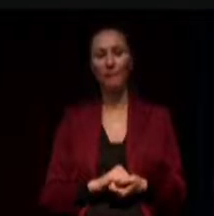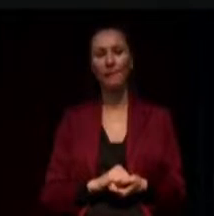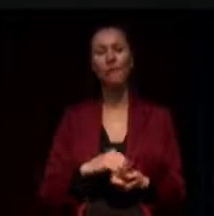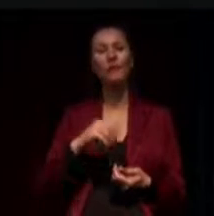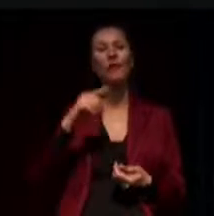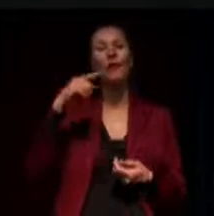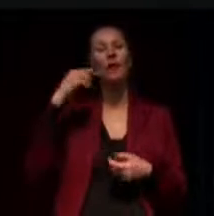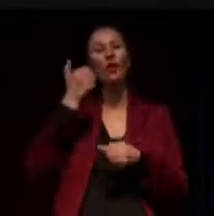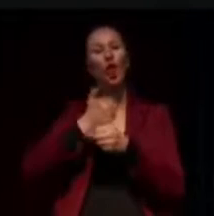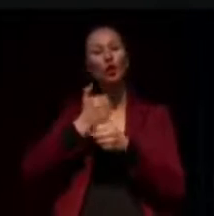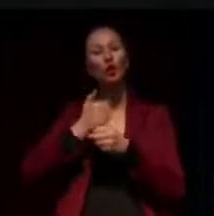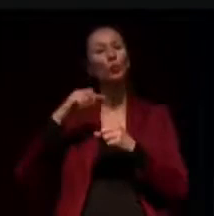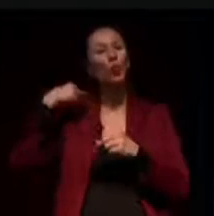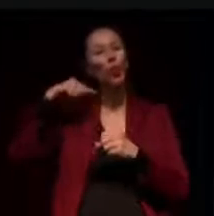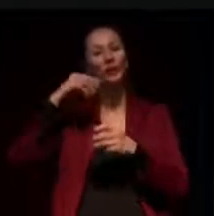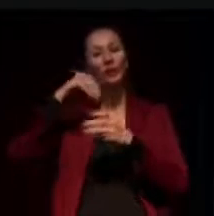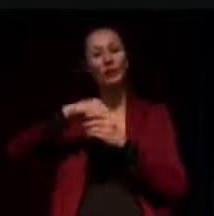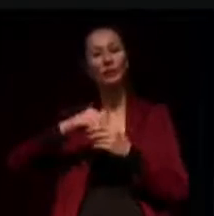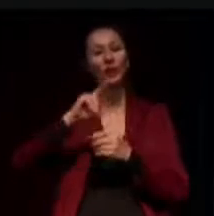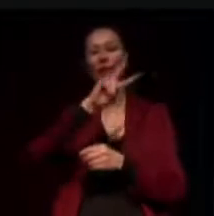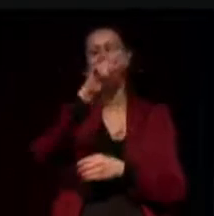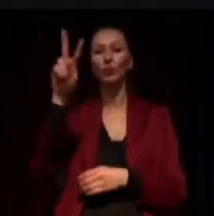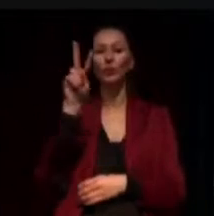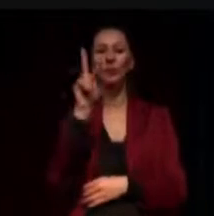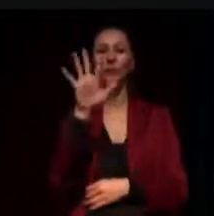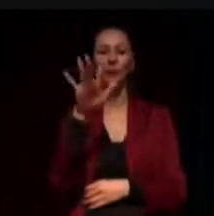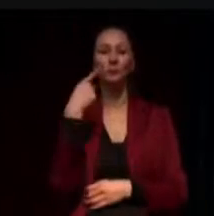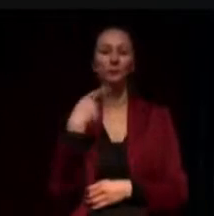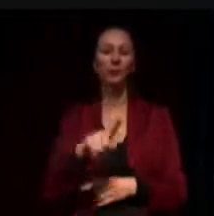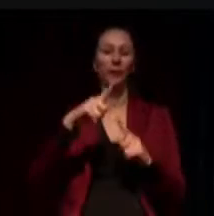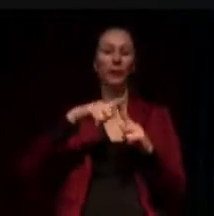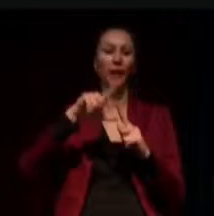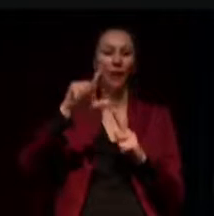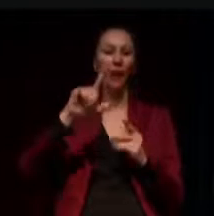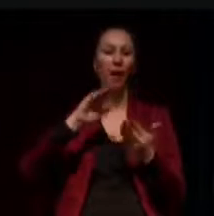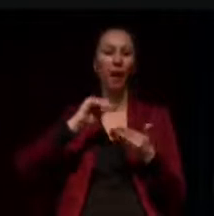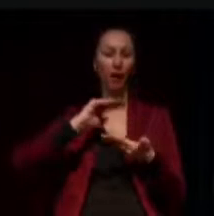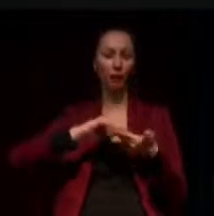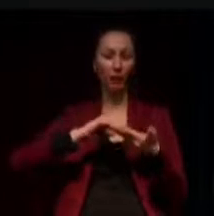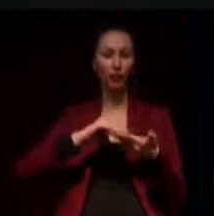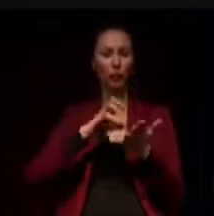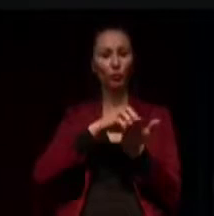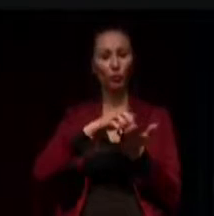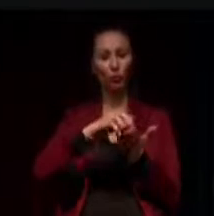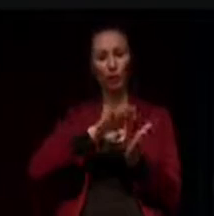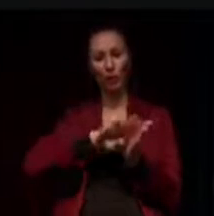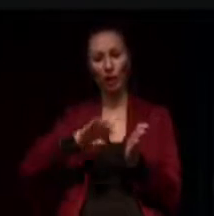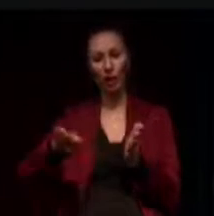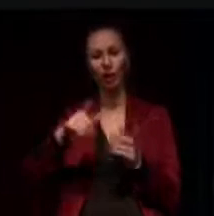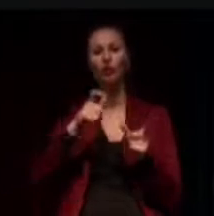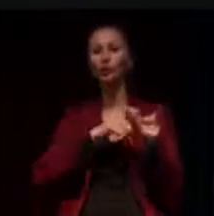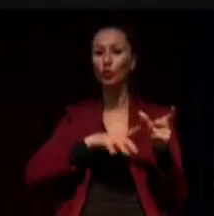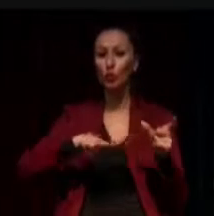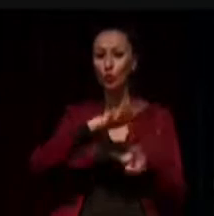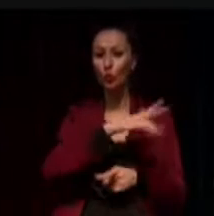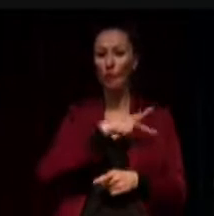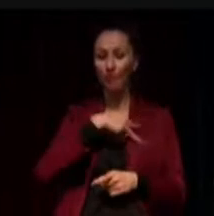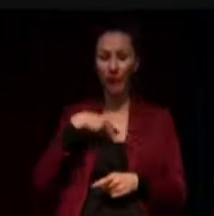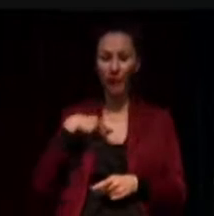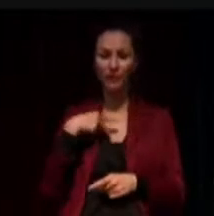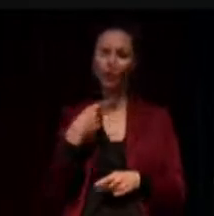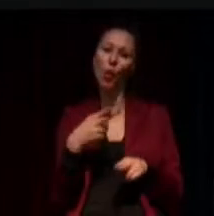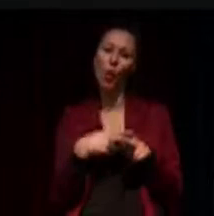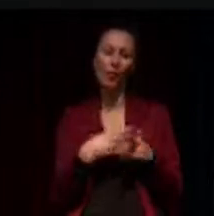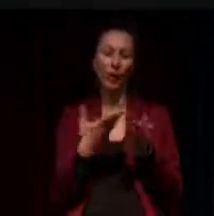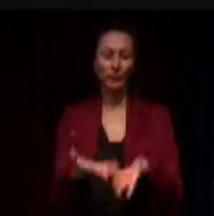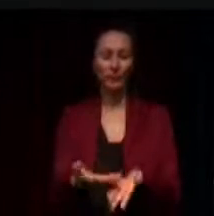Mültecilere ayrılan pay 725 bin TL arkadaşlar. Sosyal belediyeciliğin tipik